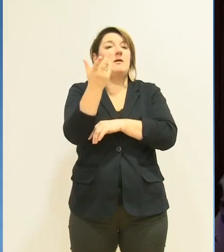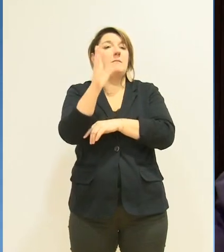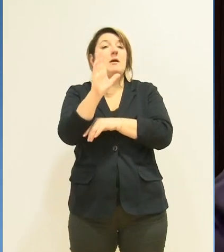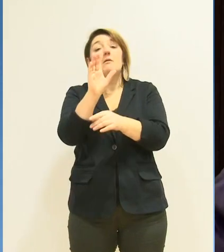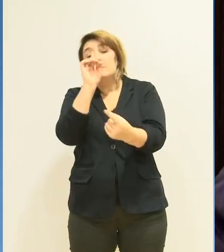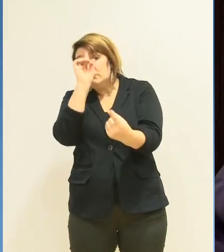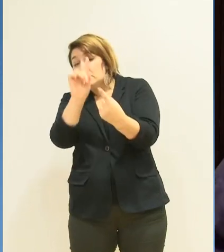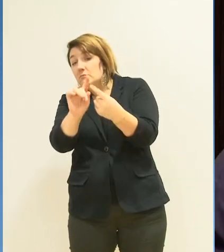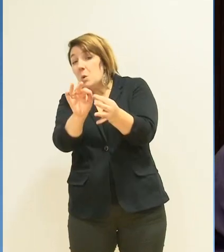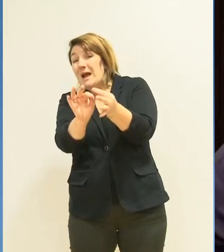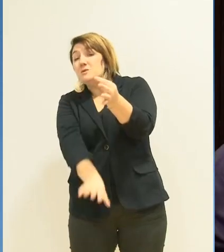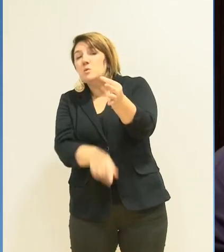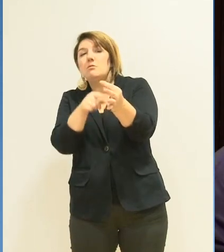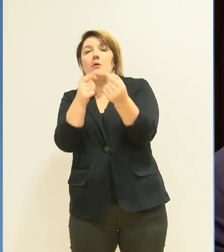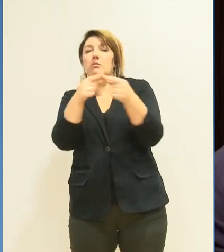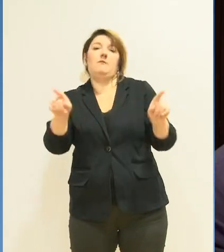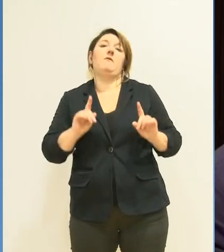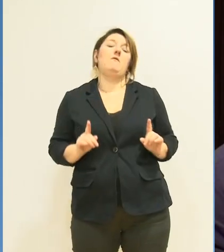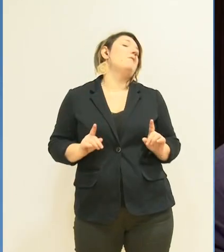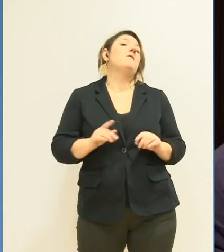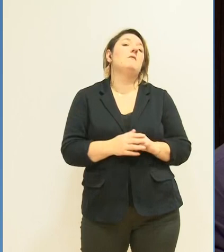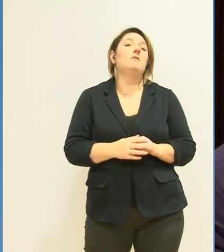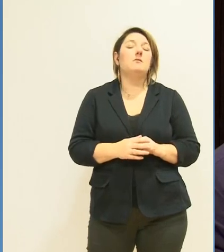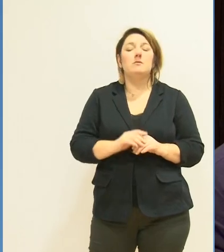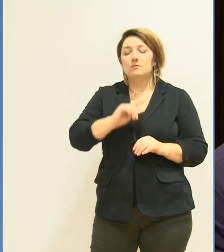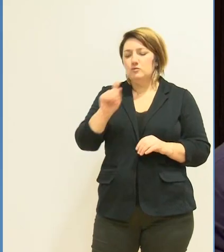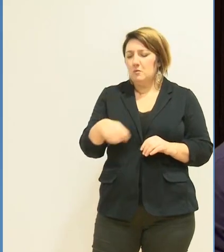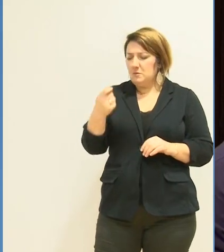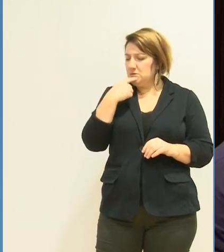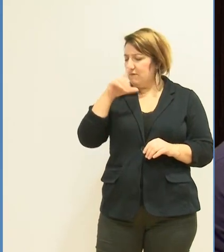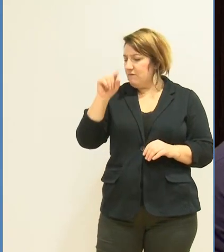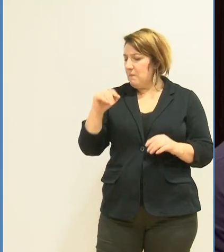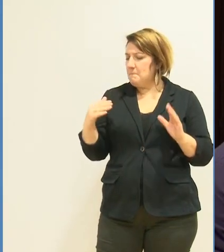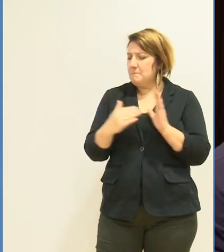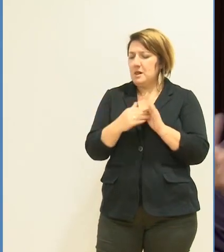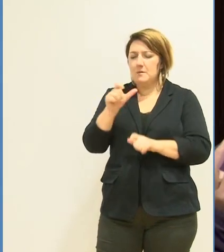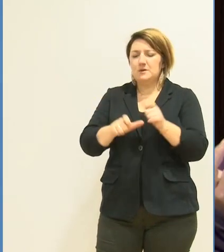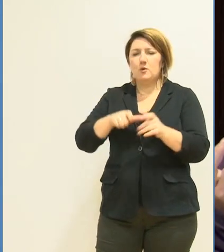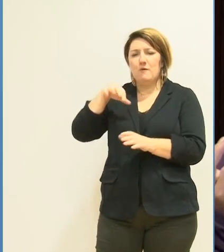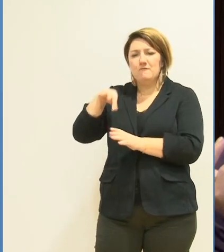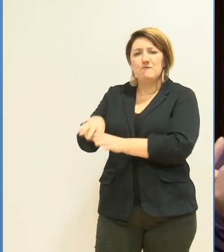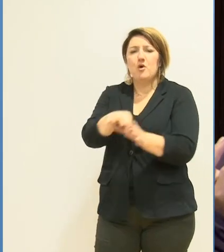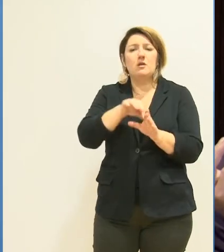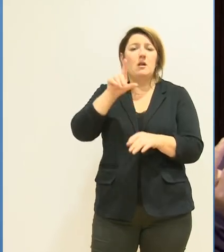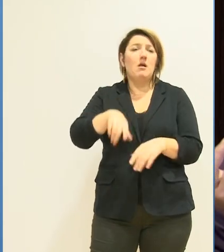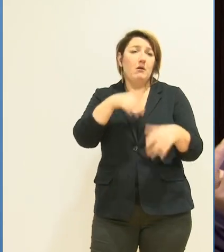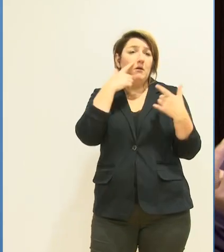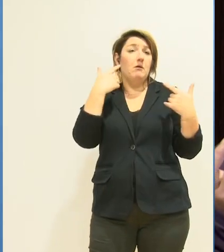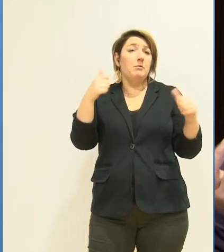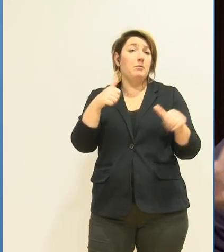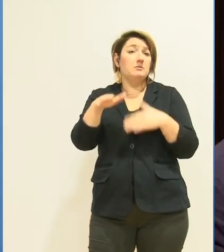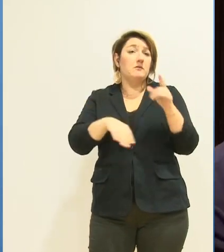finalité de la votation qui doit arriver jusqu'à vingt mille votants on voit bien que ça fonctionne pas